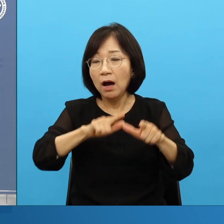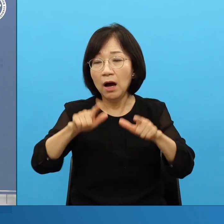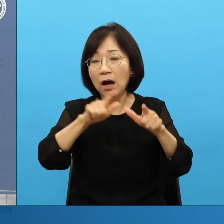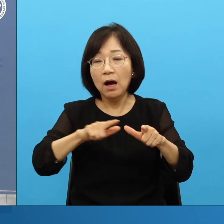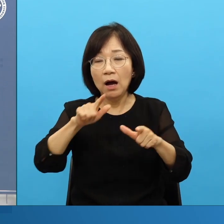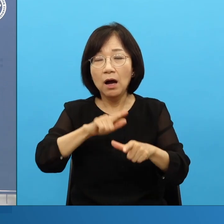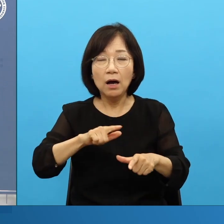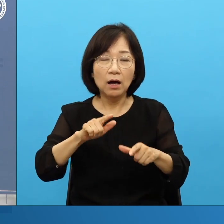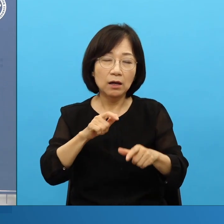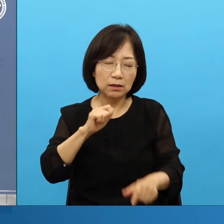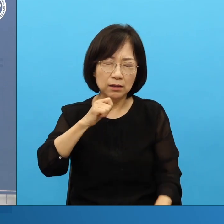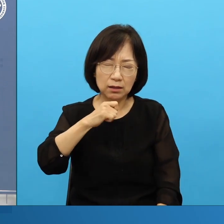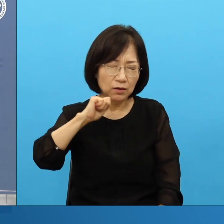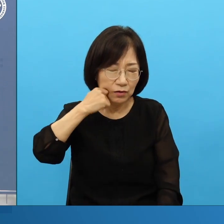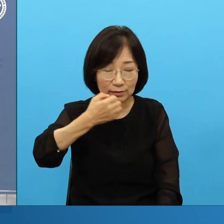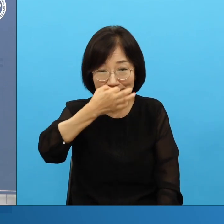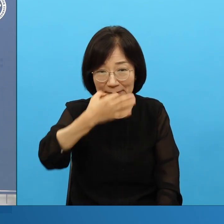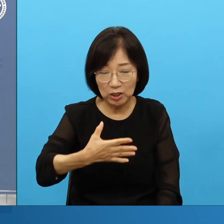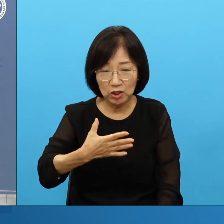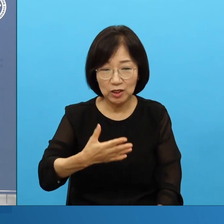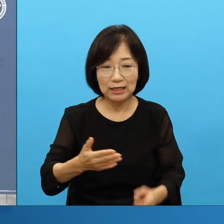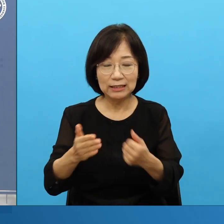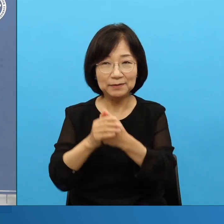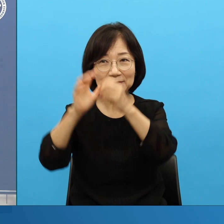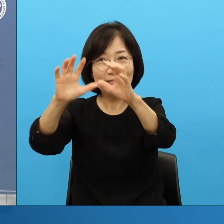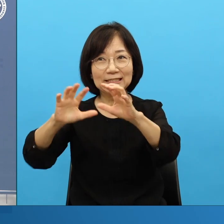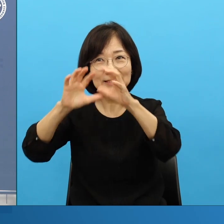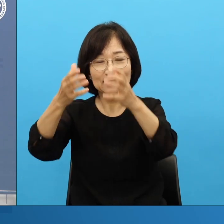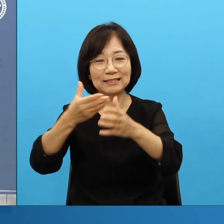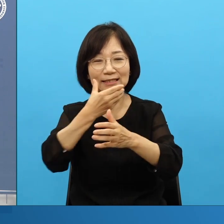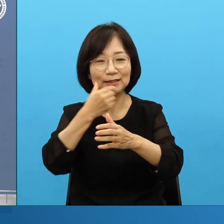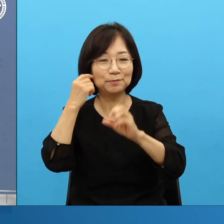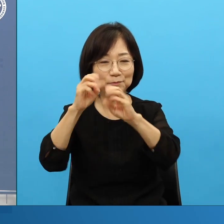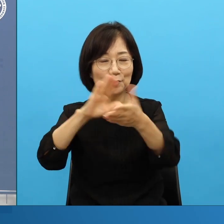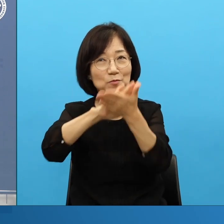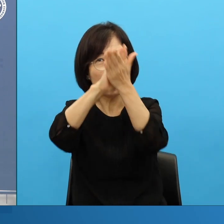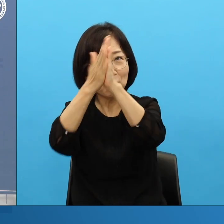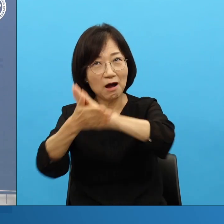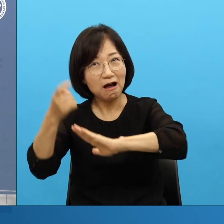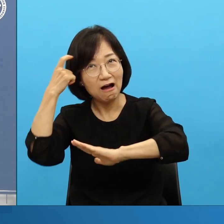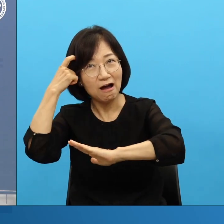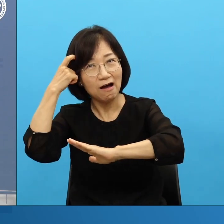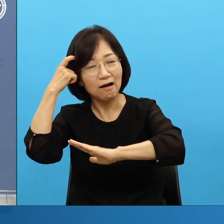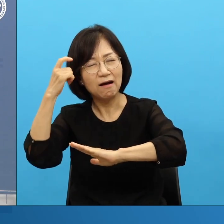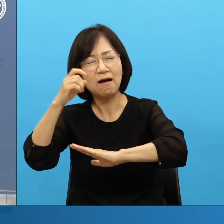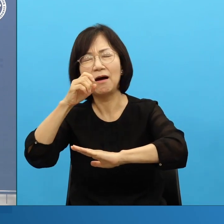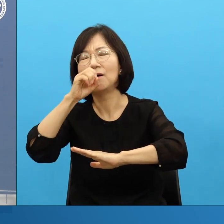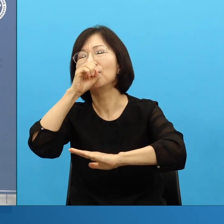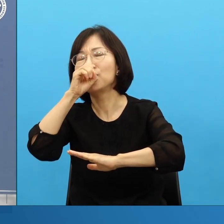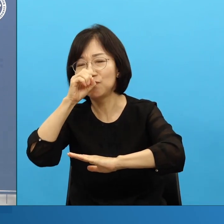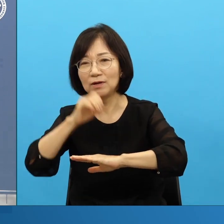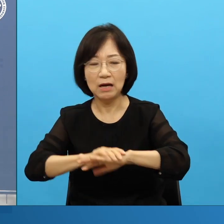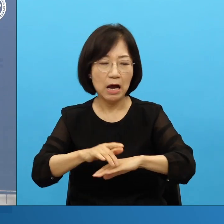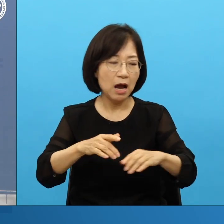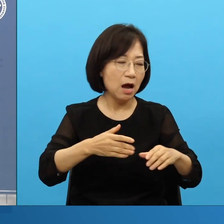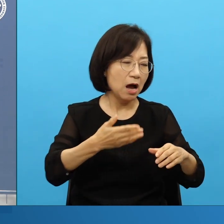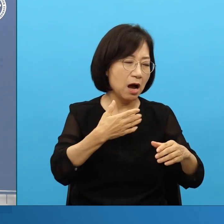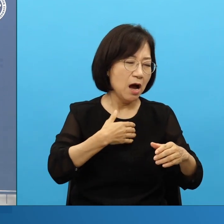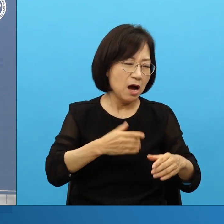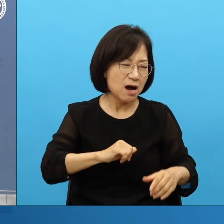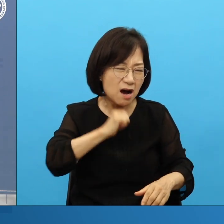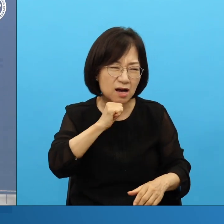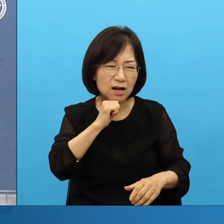합니까? 늘 그랬다니까요. Every single day was so hard. So how can we even bring up this commission of world evangelization? 어느 날 제 속에 있는